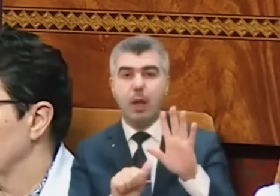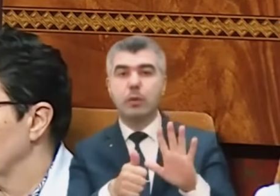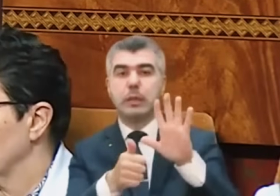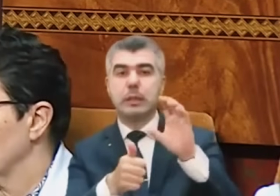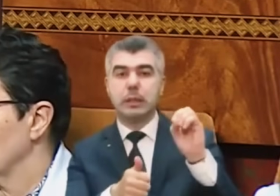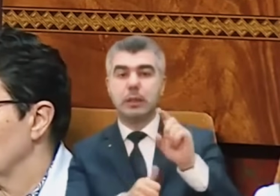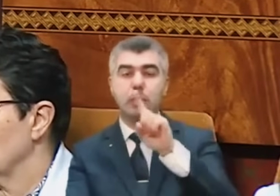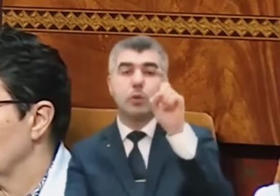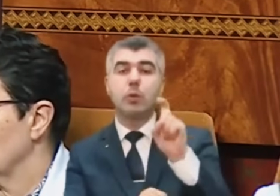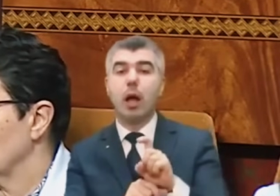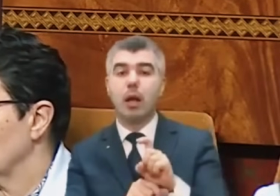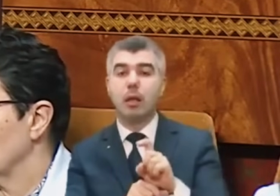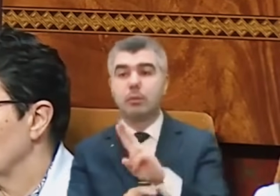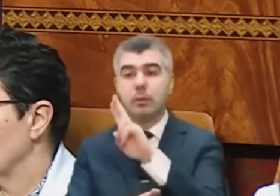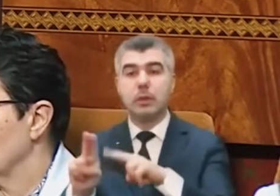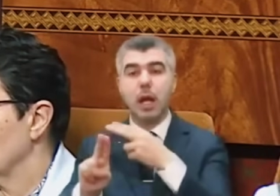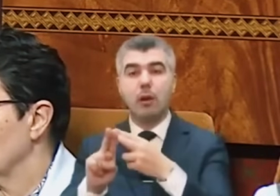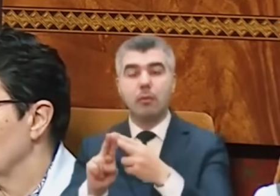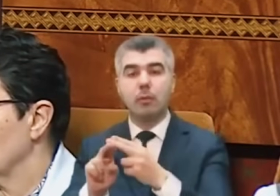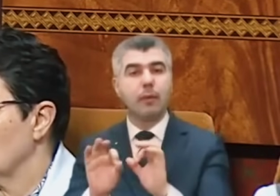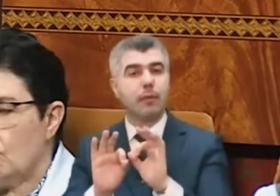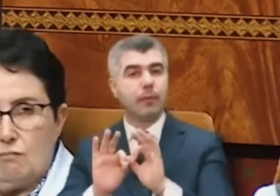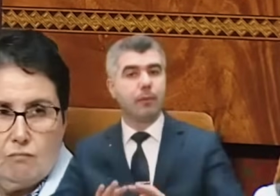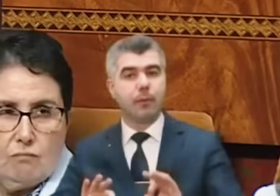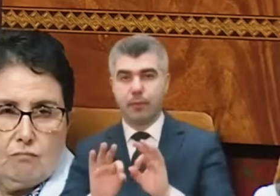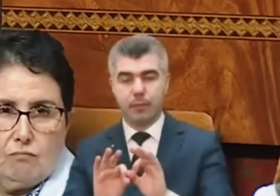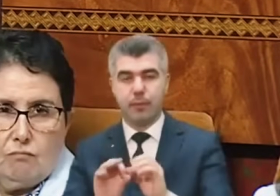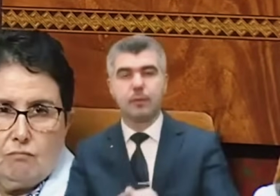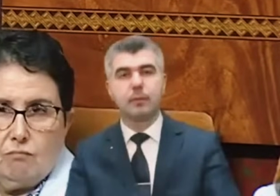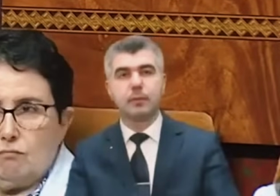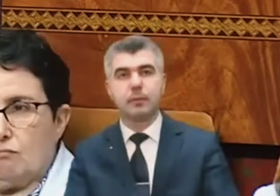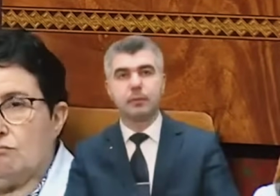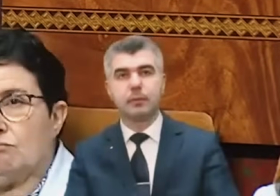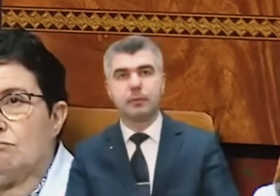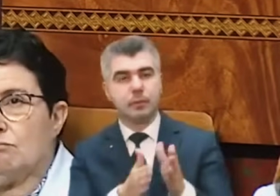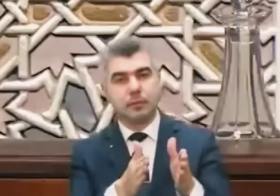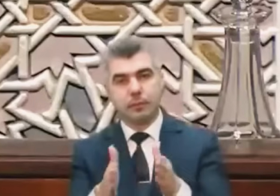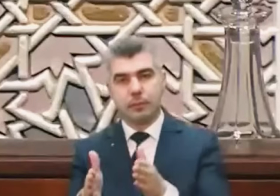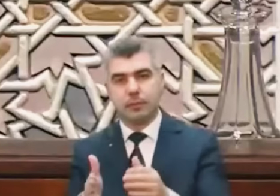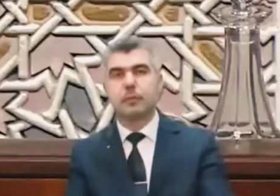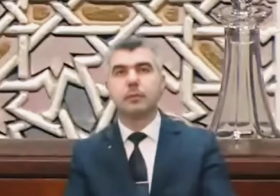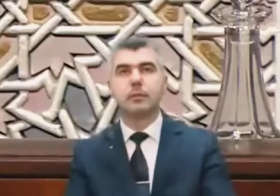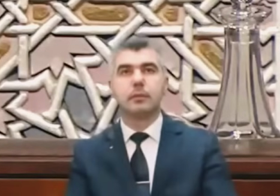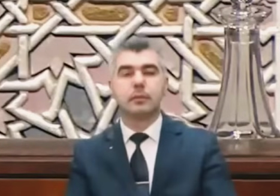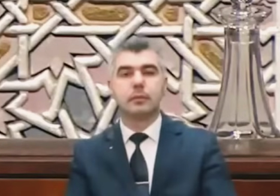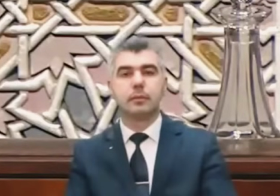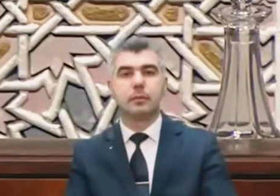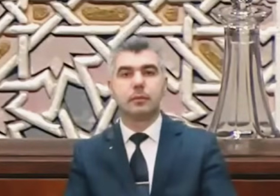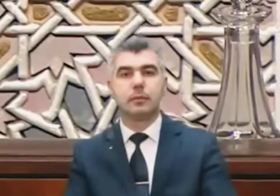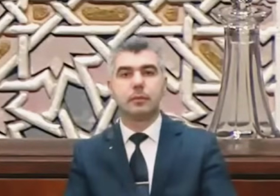يجد صدى، نتمنى أن يتصحح هذا الاختلال. شكرا. شكرا، من فضلكم